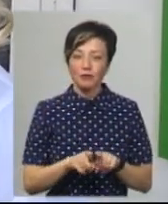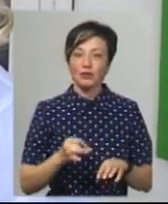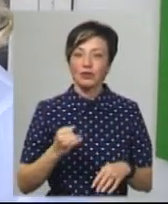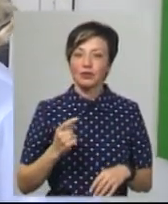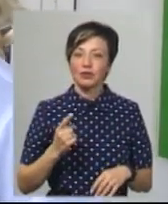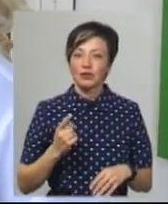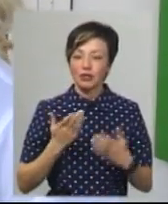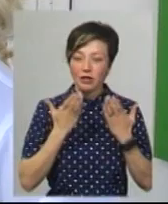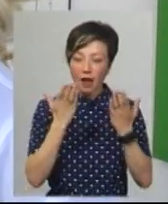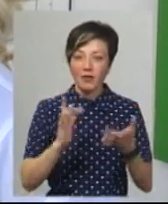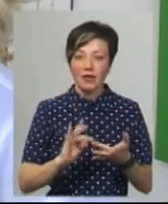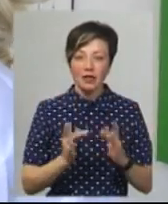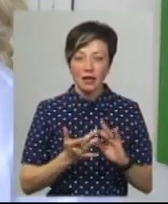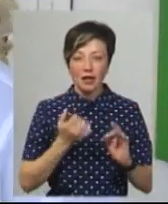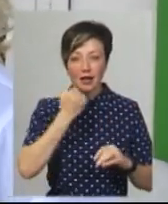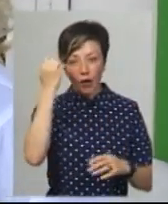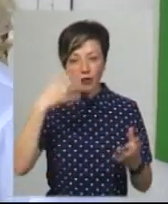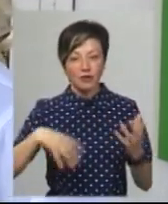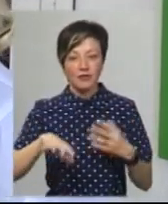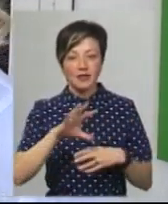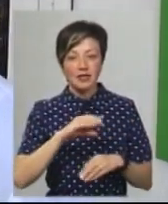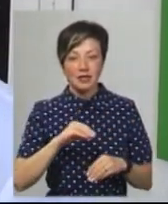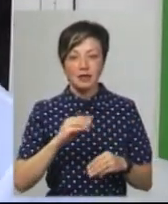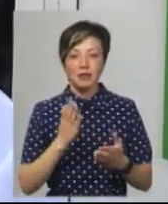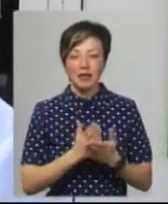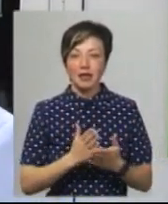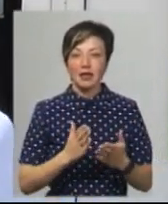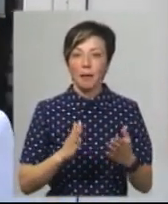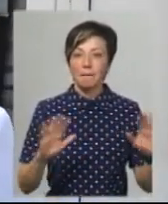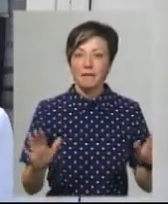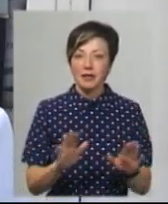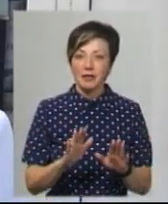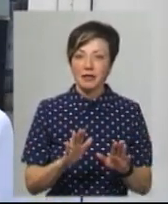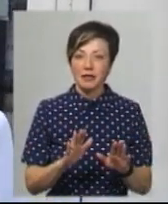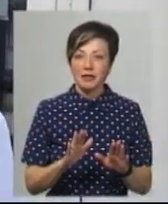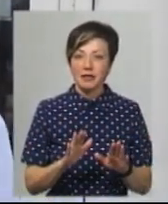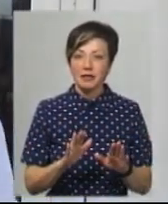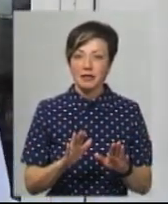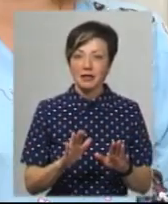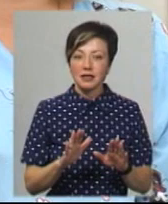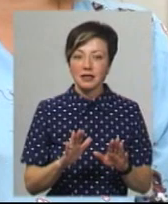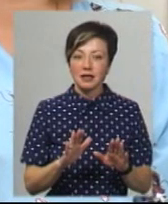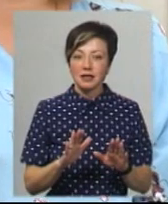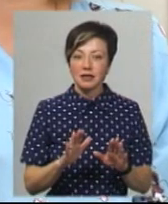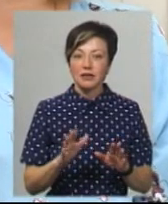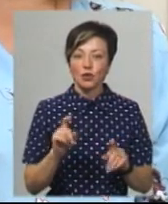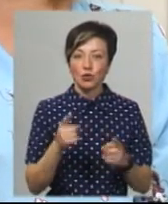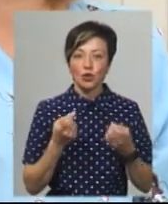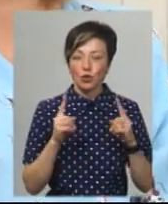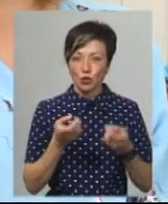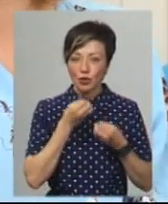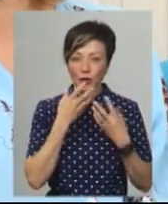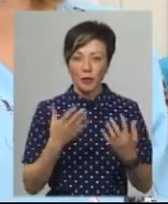читаємо в інтернеті, що дякую всі, є пісні, є все. А сьогодні прям дуже-дуже. Лікарка